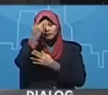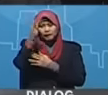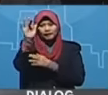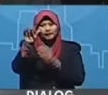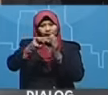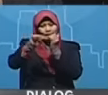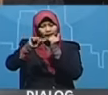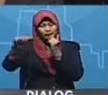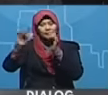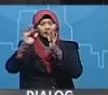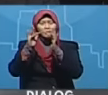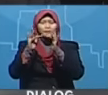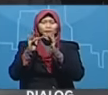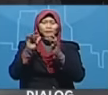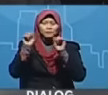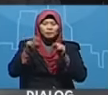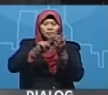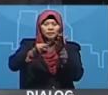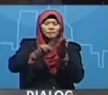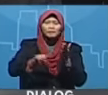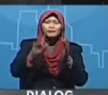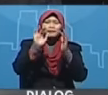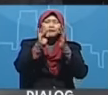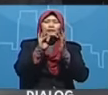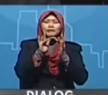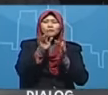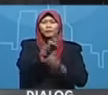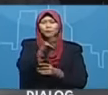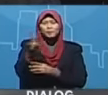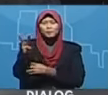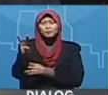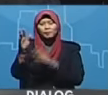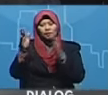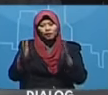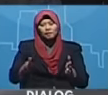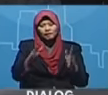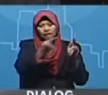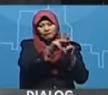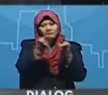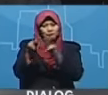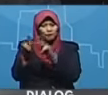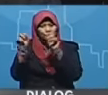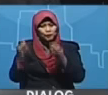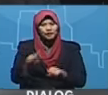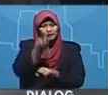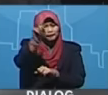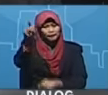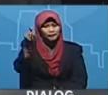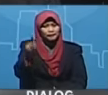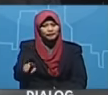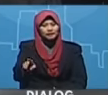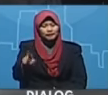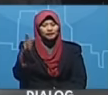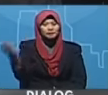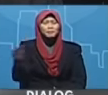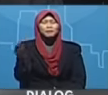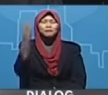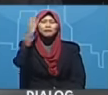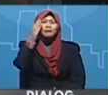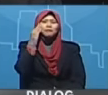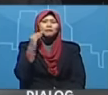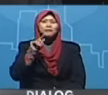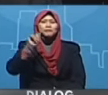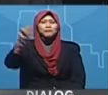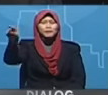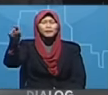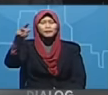kita boleh semak melalui internet, apa di orang-orang di kampung boleh bertanya kepada orang dah biasa pergi dan sebagainya. Jadi apa yang